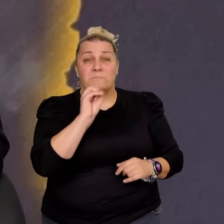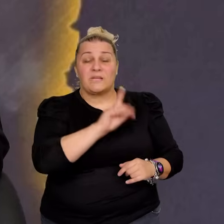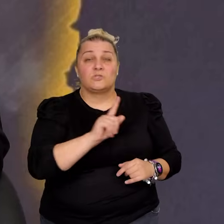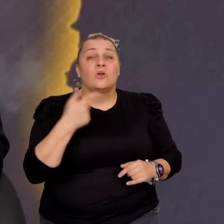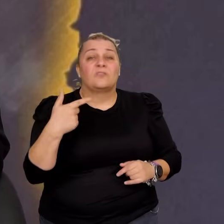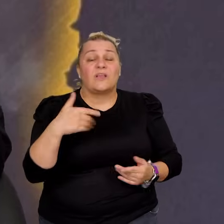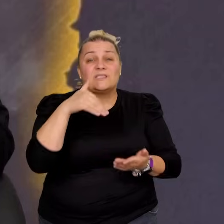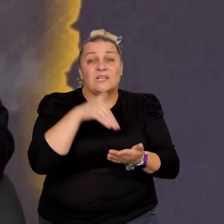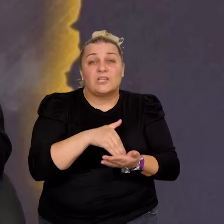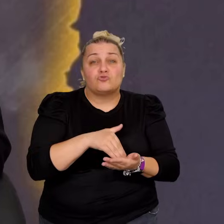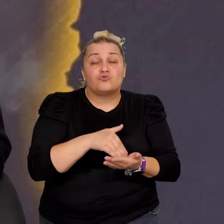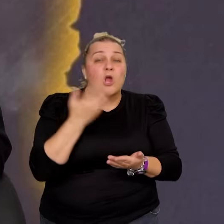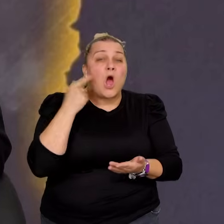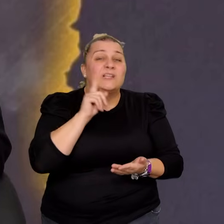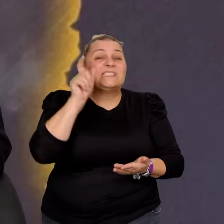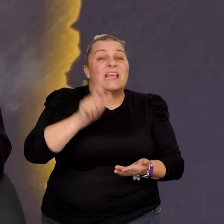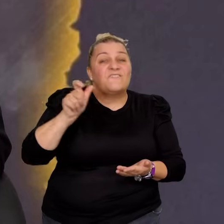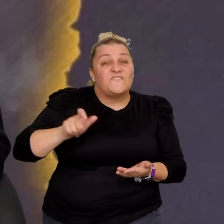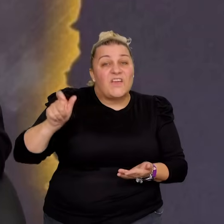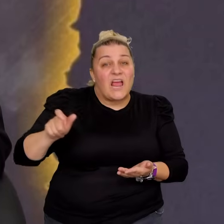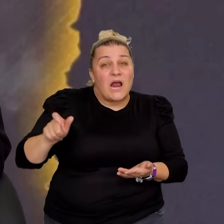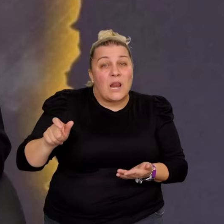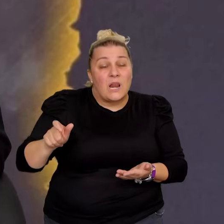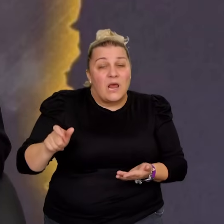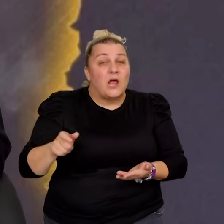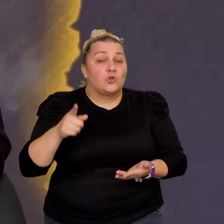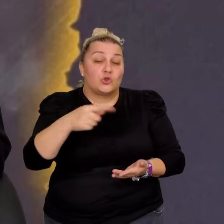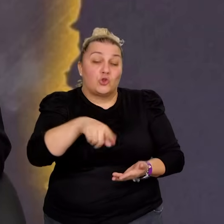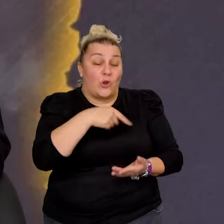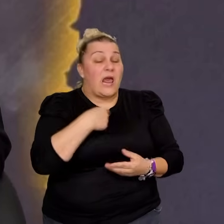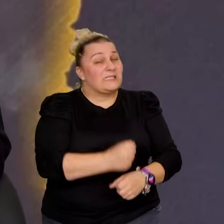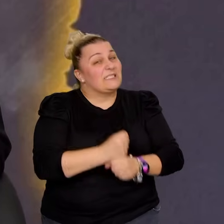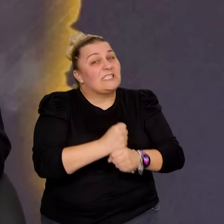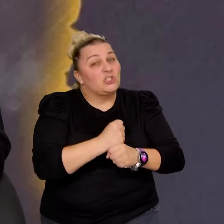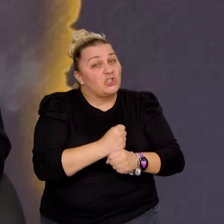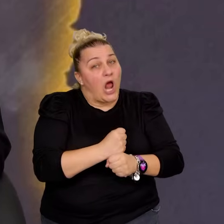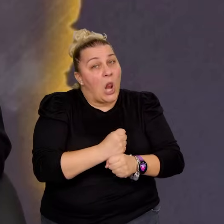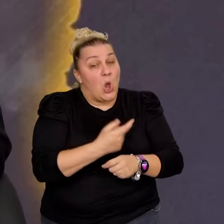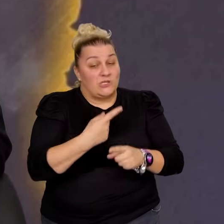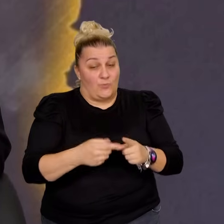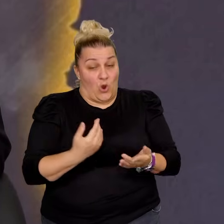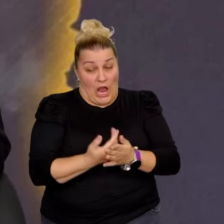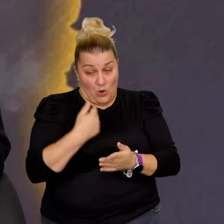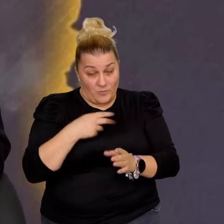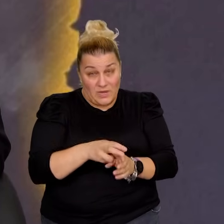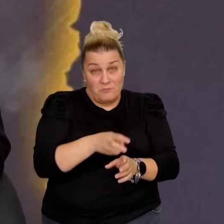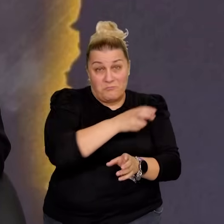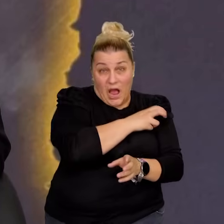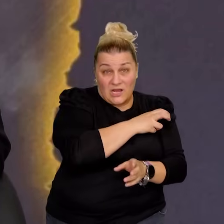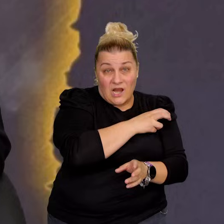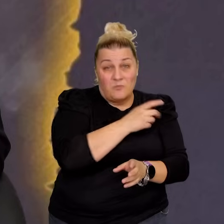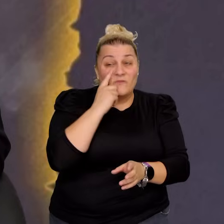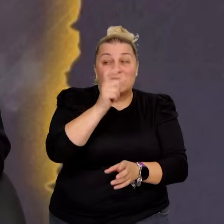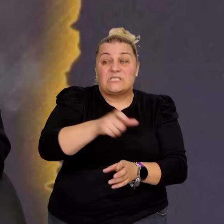15.000-20.000 civila, uopće nebitno da je bilo i 1.000, to nas je nekako držalo, jer ako se mi maknemo, vidjeli smo na kraju šta se